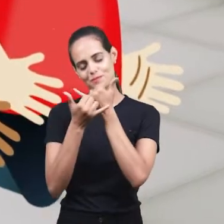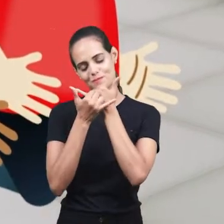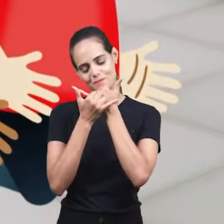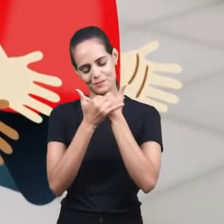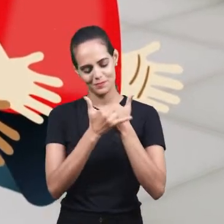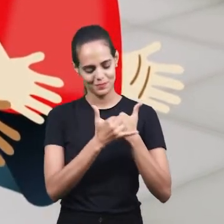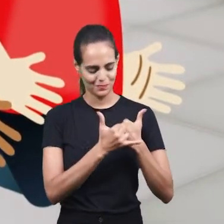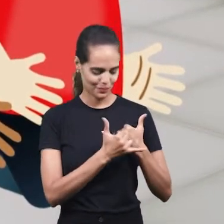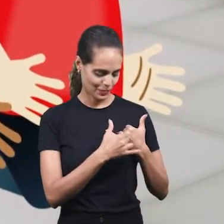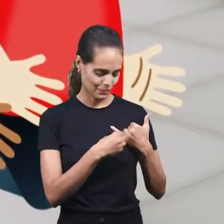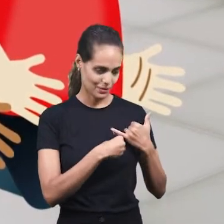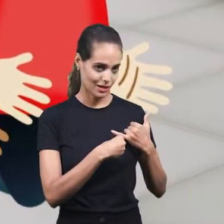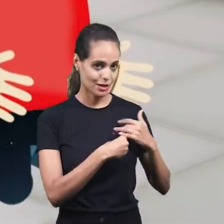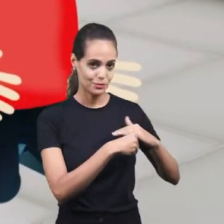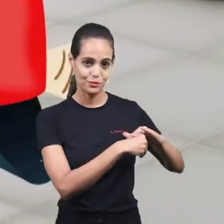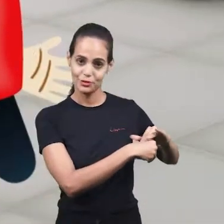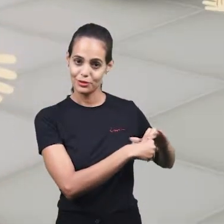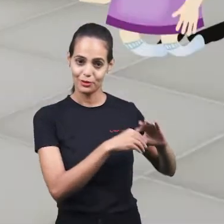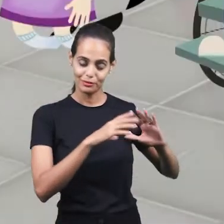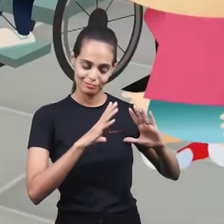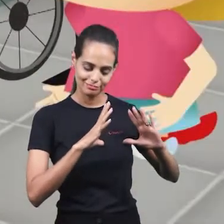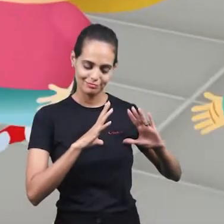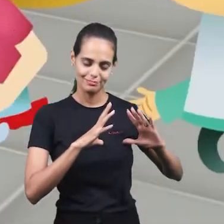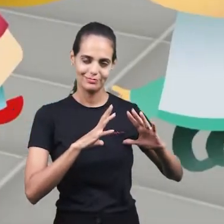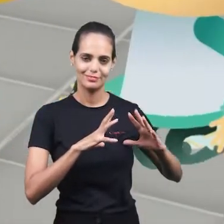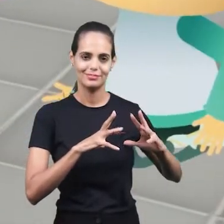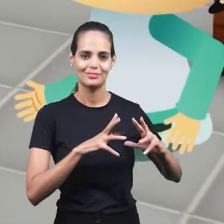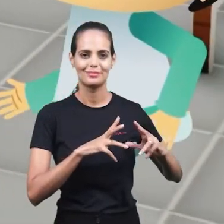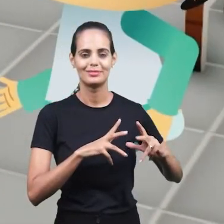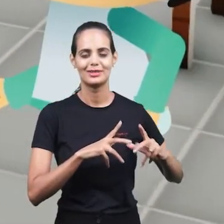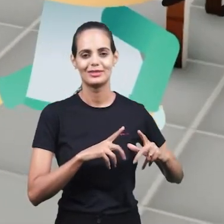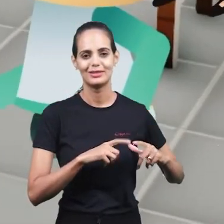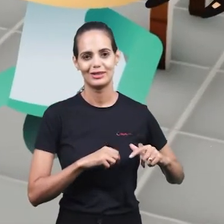искупил грехи мои и омыл меня.